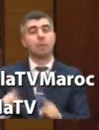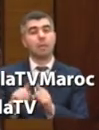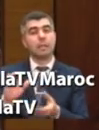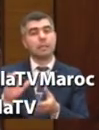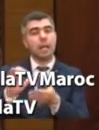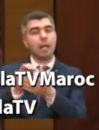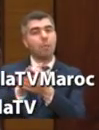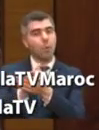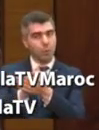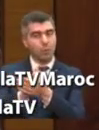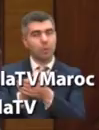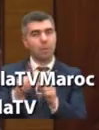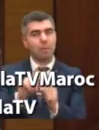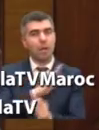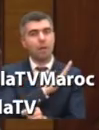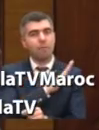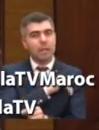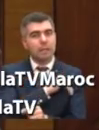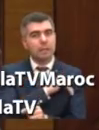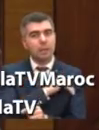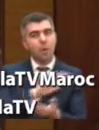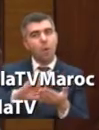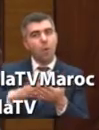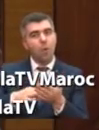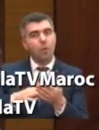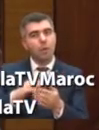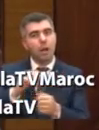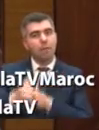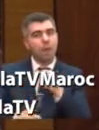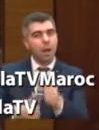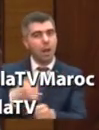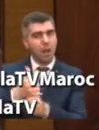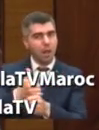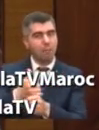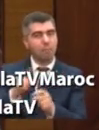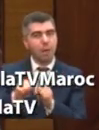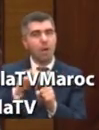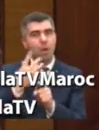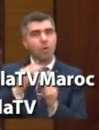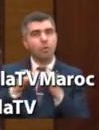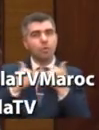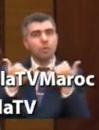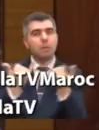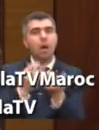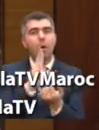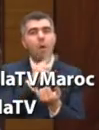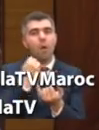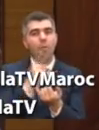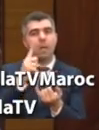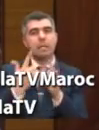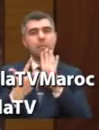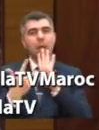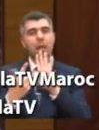الشعب الفلسطيني وإحياء ليوم الأسير الفلسطيني الذي أقره المجلس الوطني الفلسطيني في 17 أبريل من كل